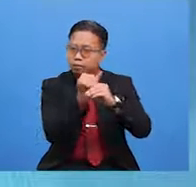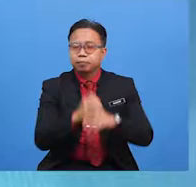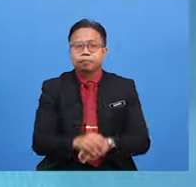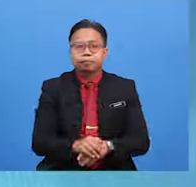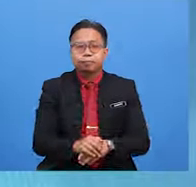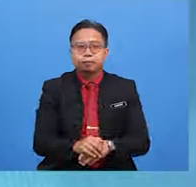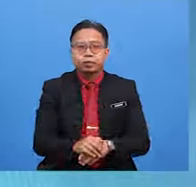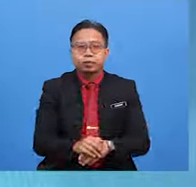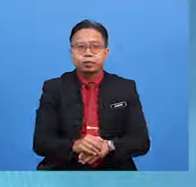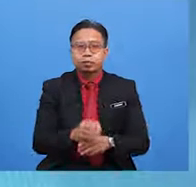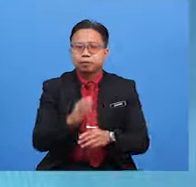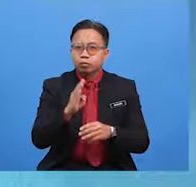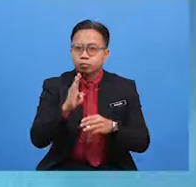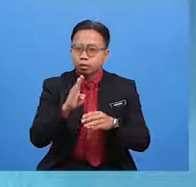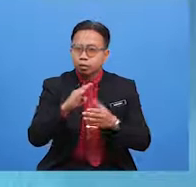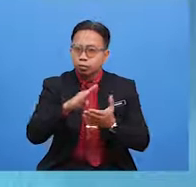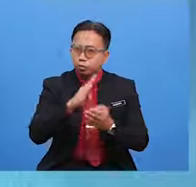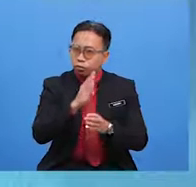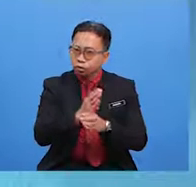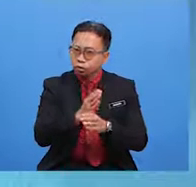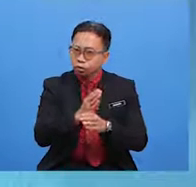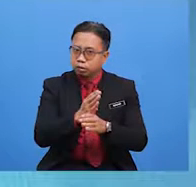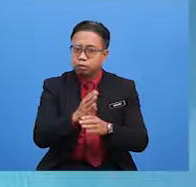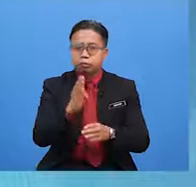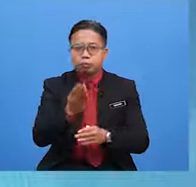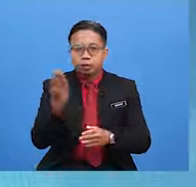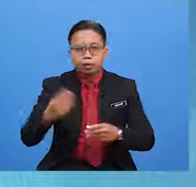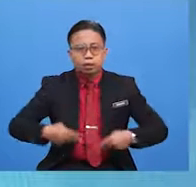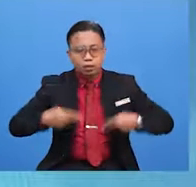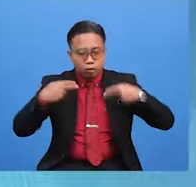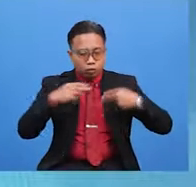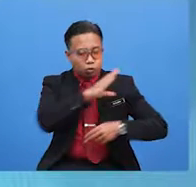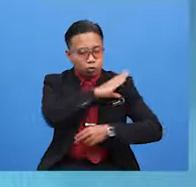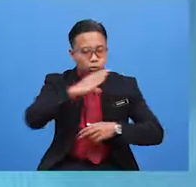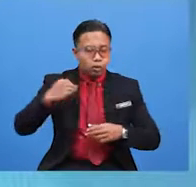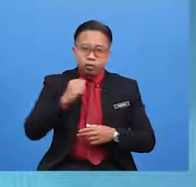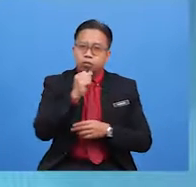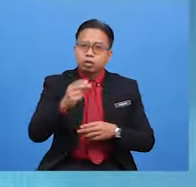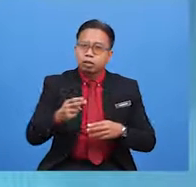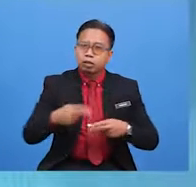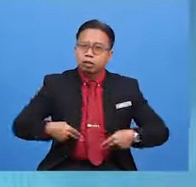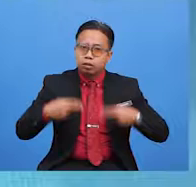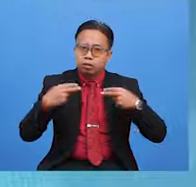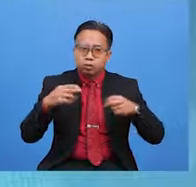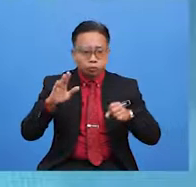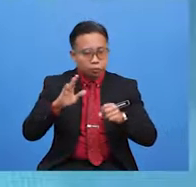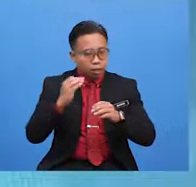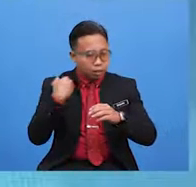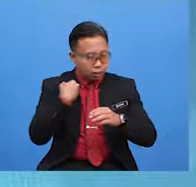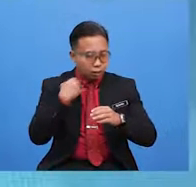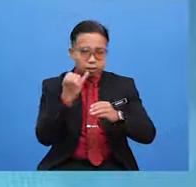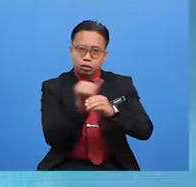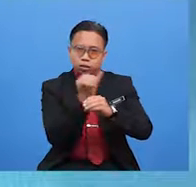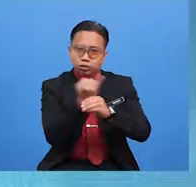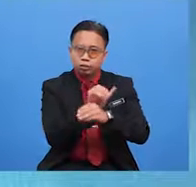bahawa benda hidup dan bukan hidup mempunyai jisim dan memenuhi luar. Ketiga,